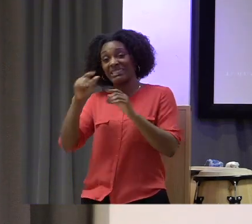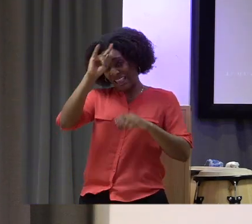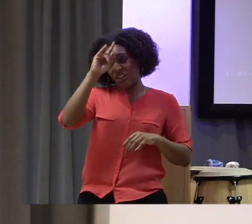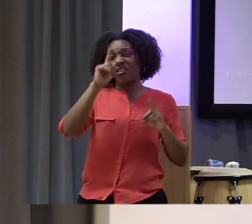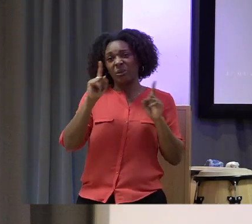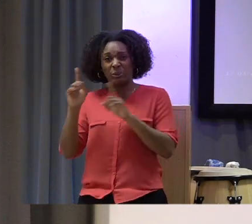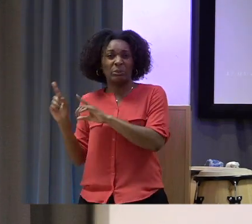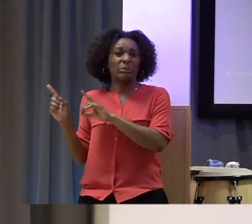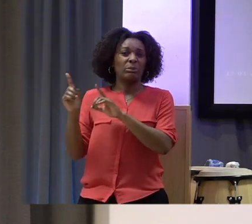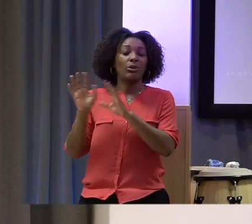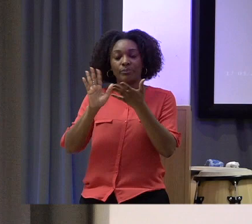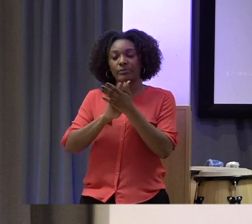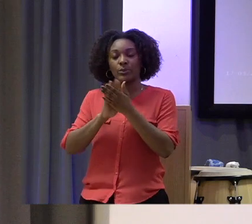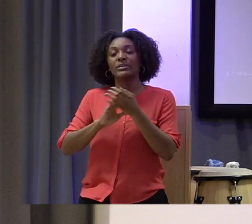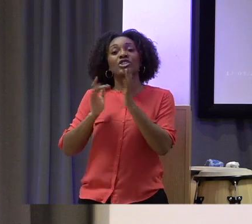diable.